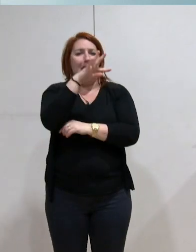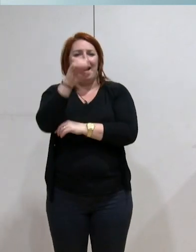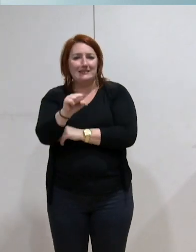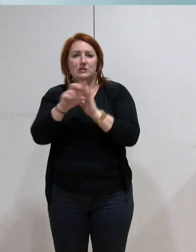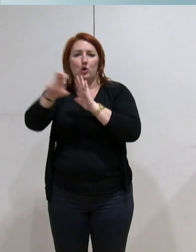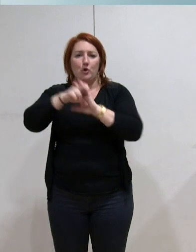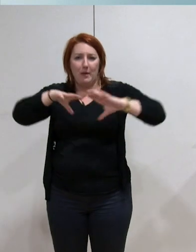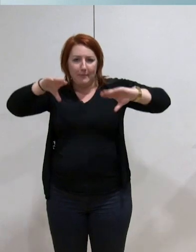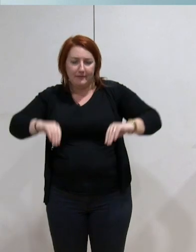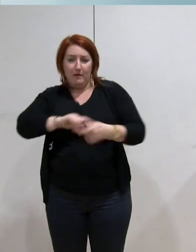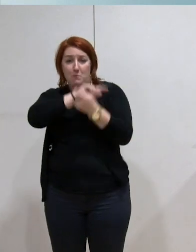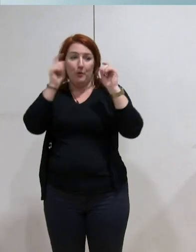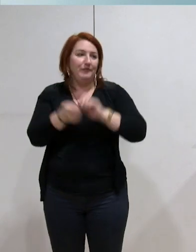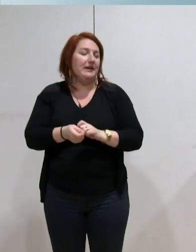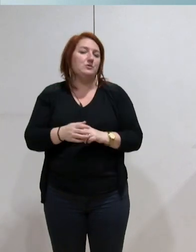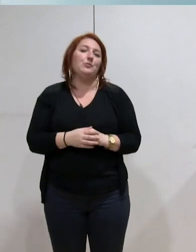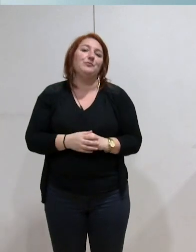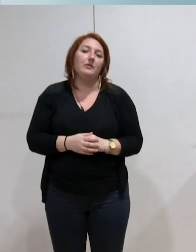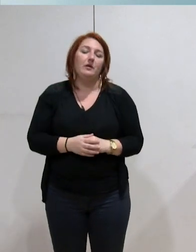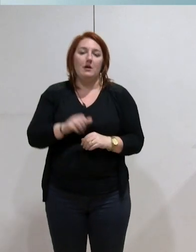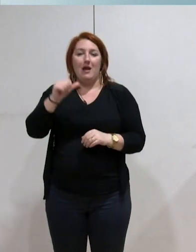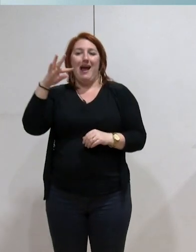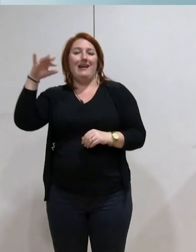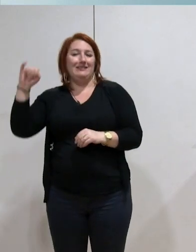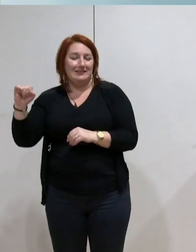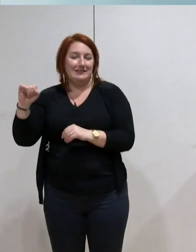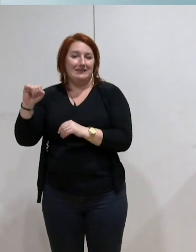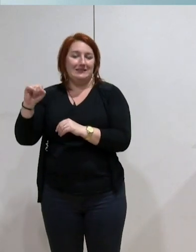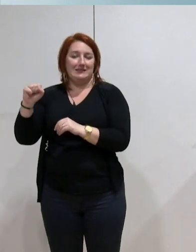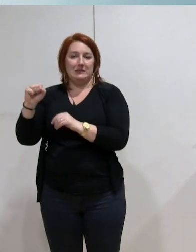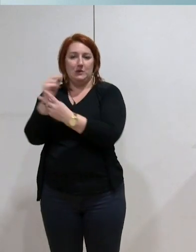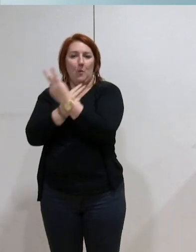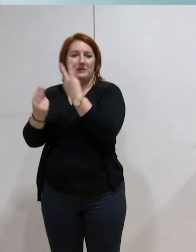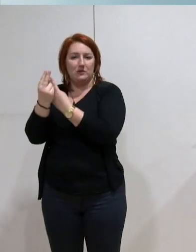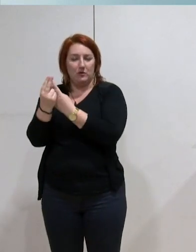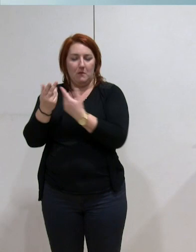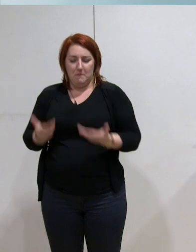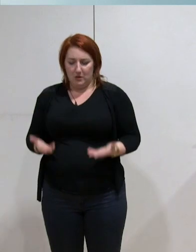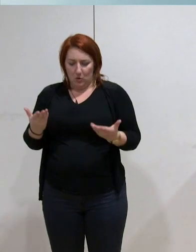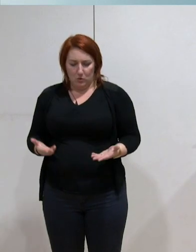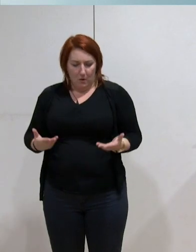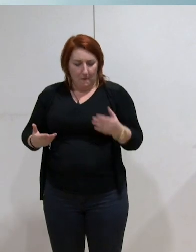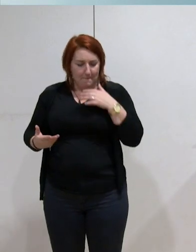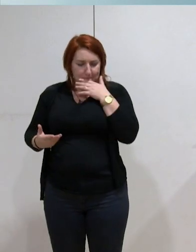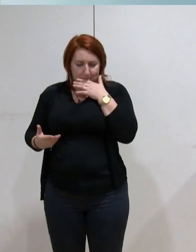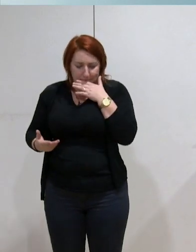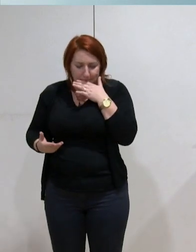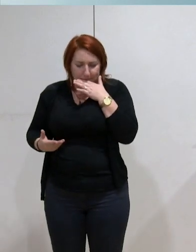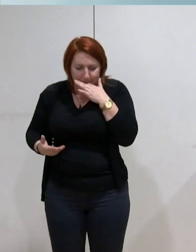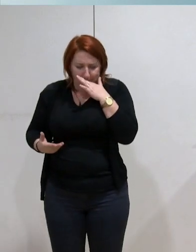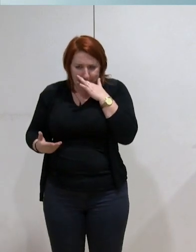habitat il s'agit de modification donc pour actis maintenant nous avons comme